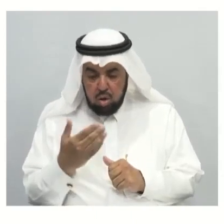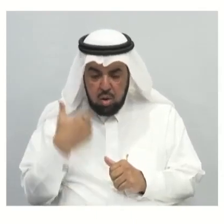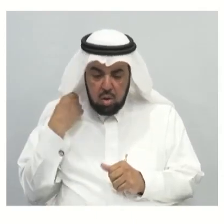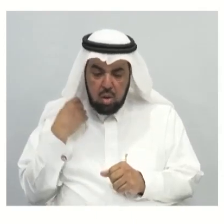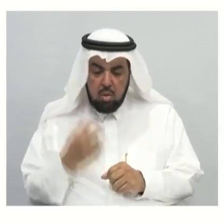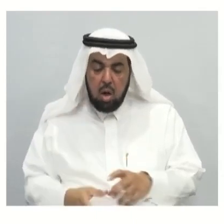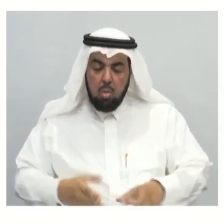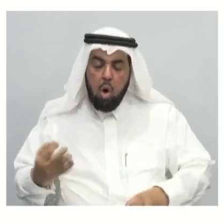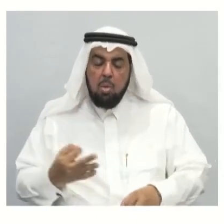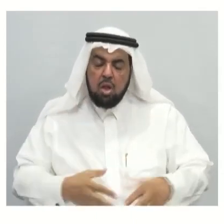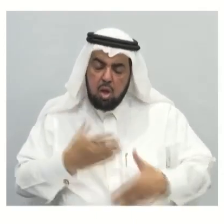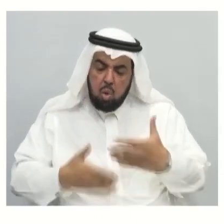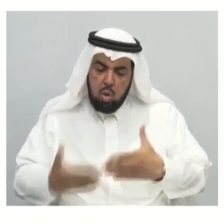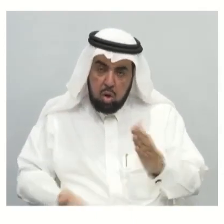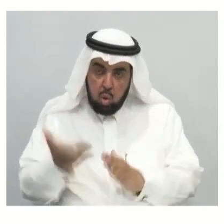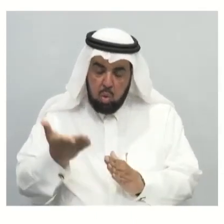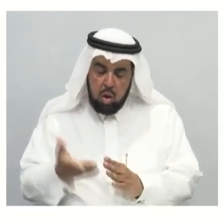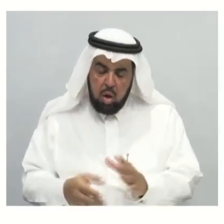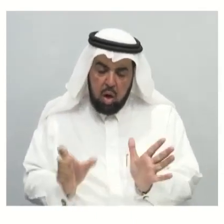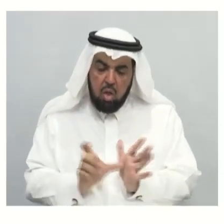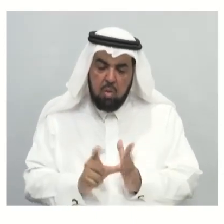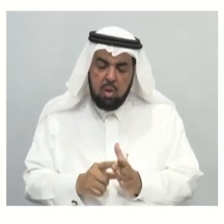اهميه تطوير جامعه الدول العربيه